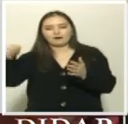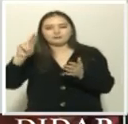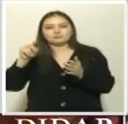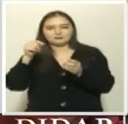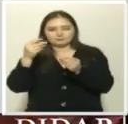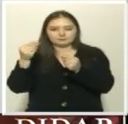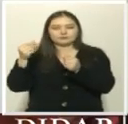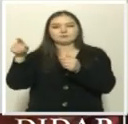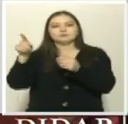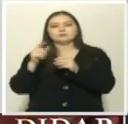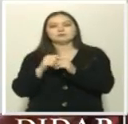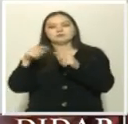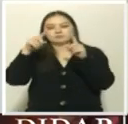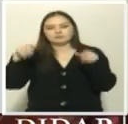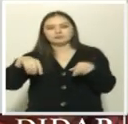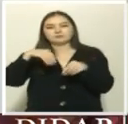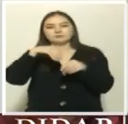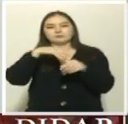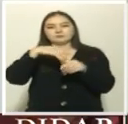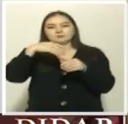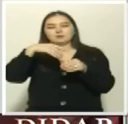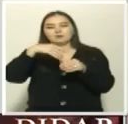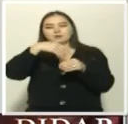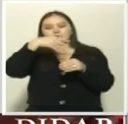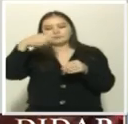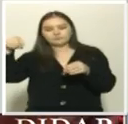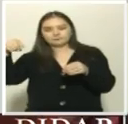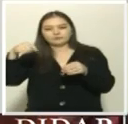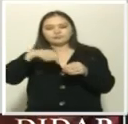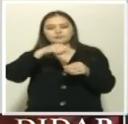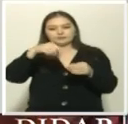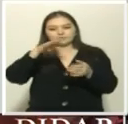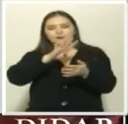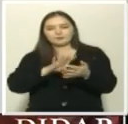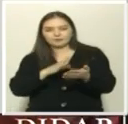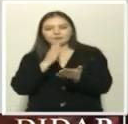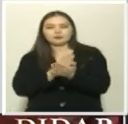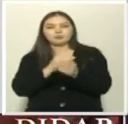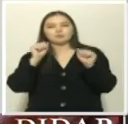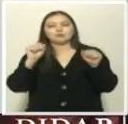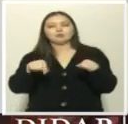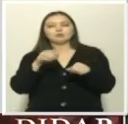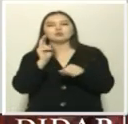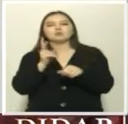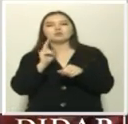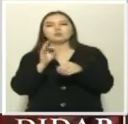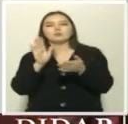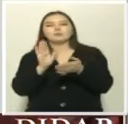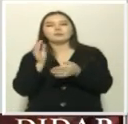В рамках этой заявки мы обеспечили многих орфанных пациентов наших.